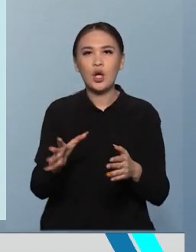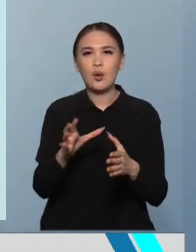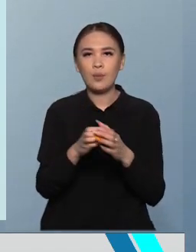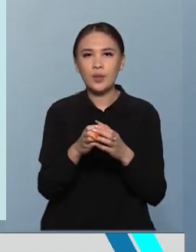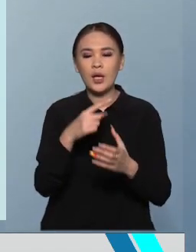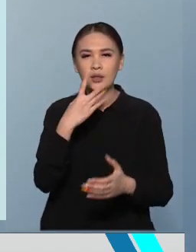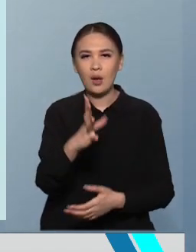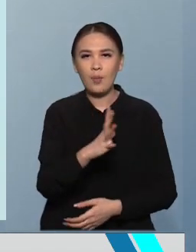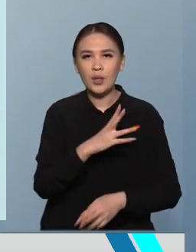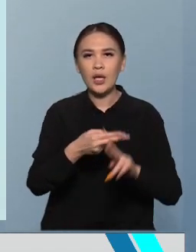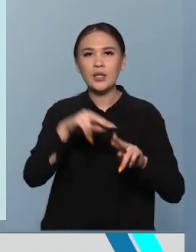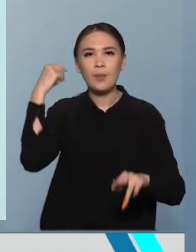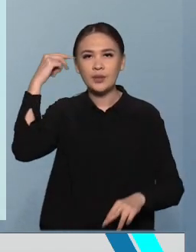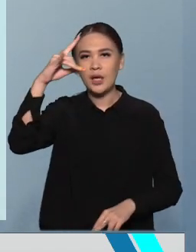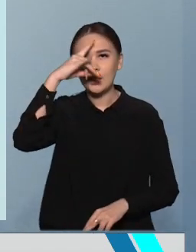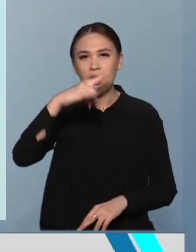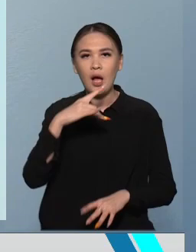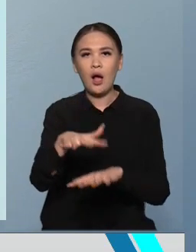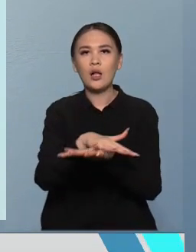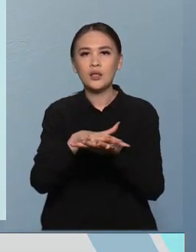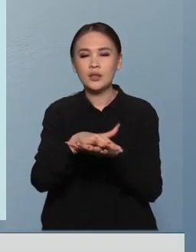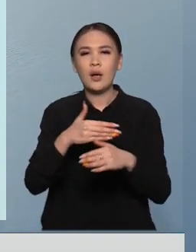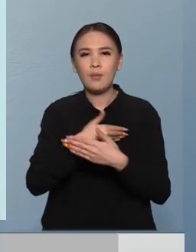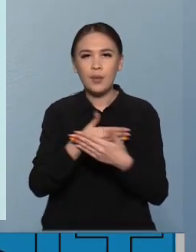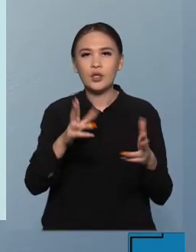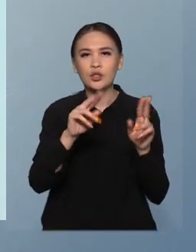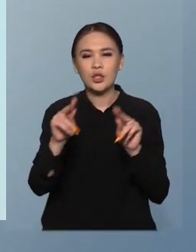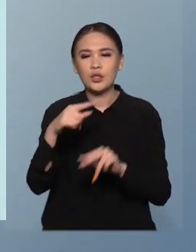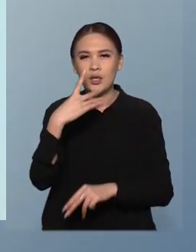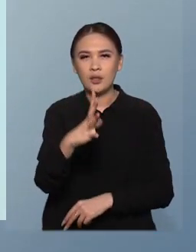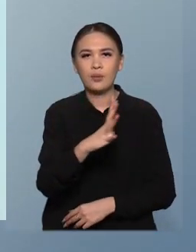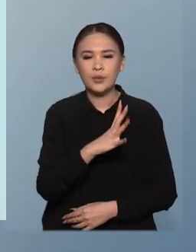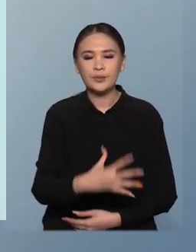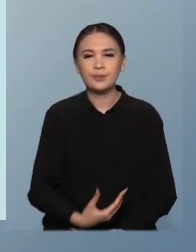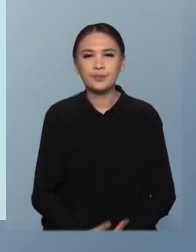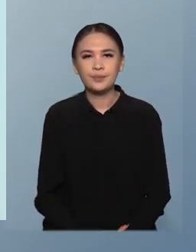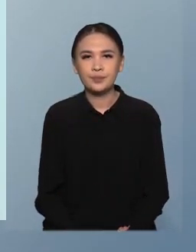айтты. Президент Қазақстан халқына бақ береке және толағай табыс тіледі.